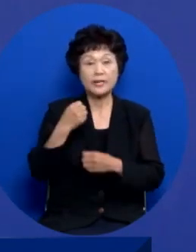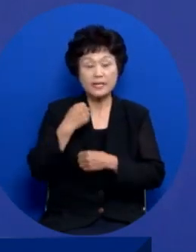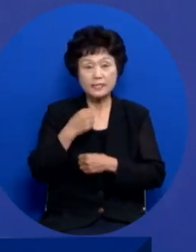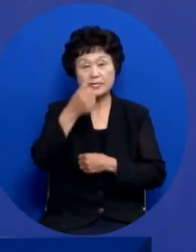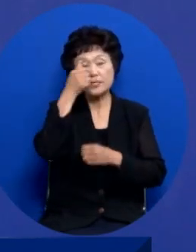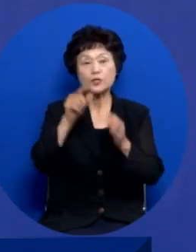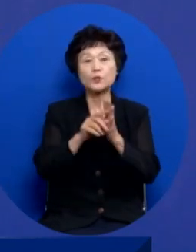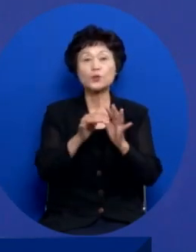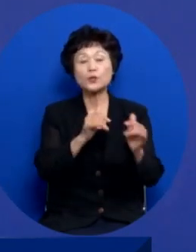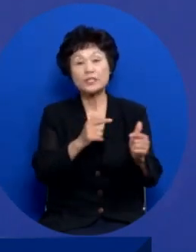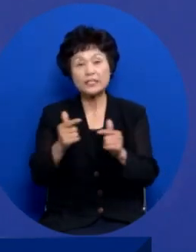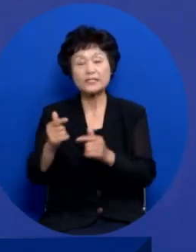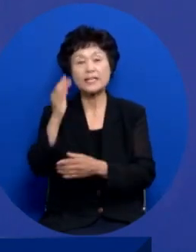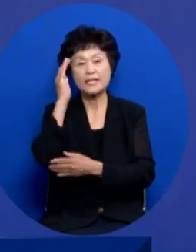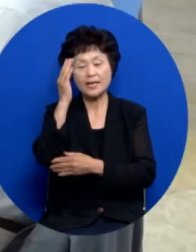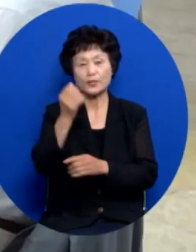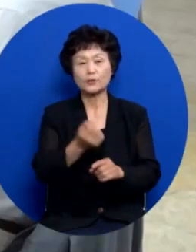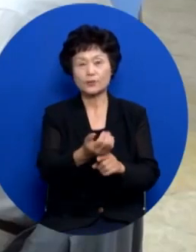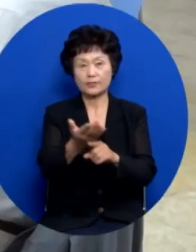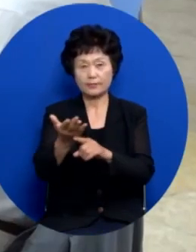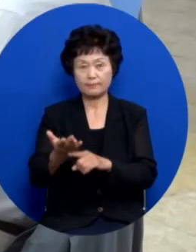들어봤습니다. 이현지 기자입니다.